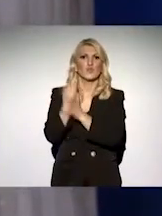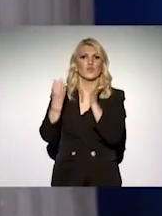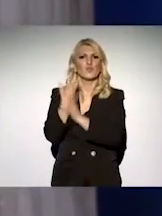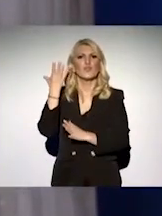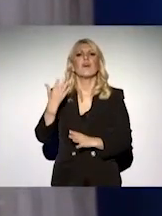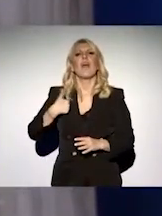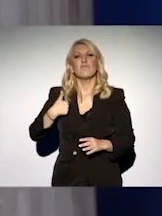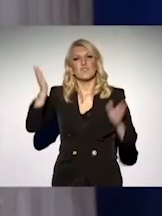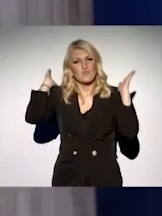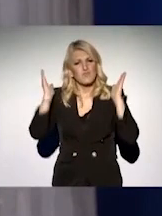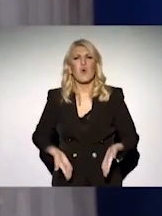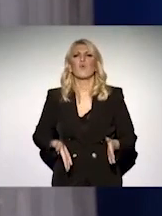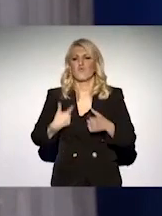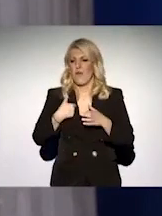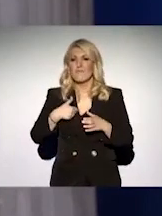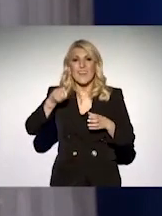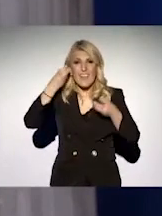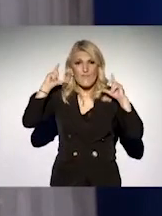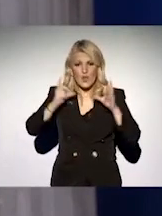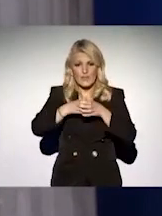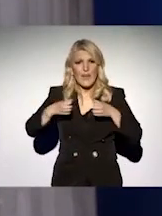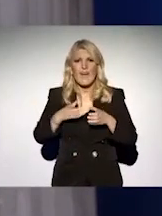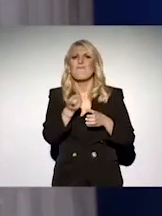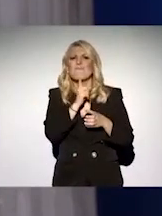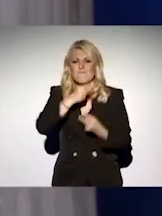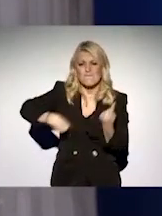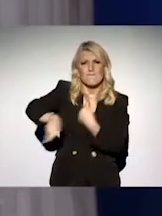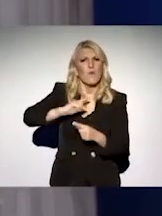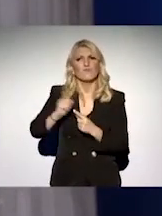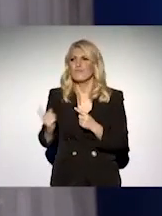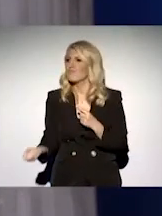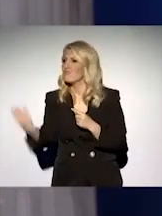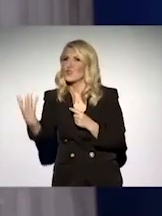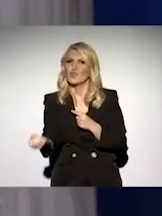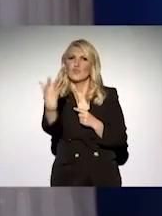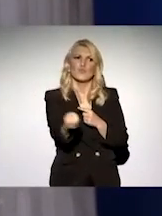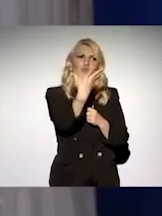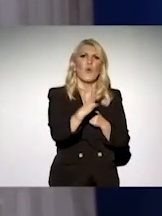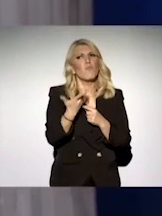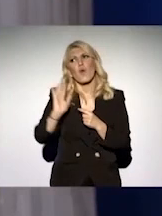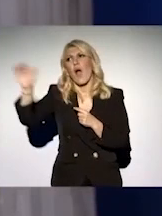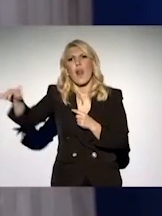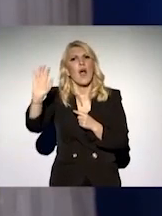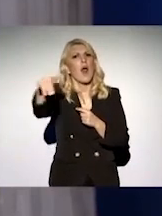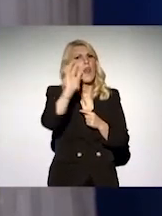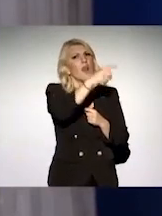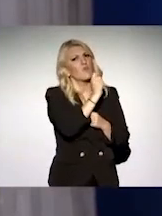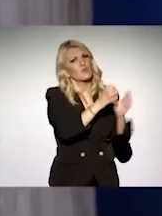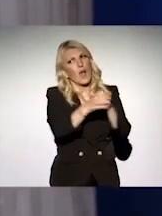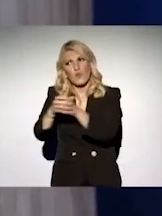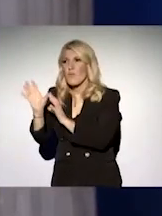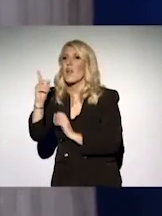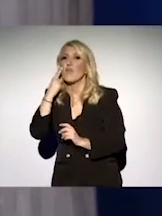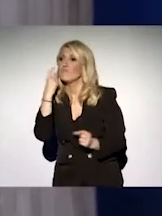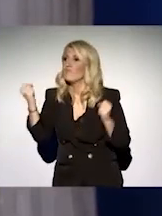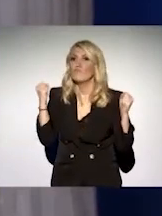Ακούσαμε ότι θεωρεί θετική την επιστολική ψήφο, την οποία γι' αυτό μιλάω για άγνοια εισήγηση. Προφανώς